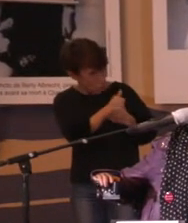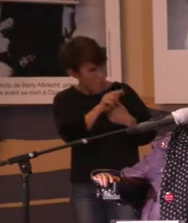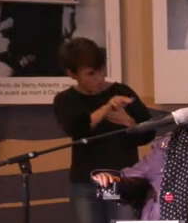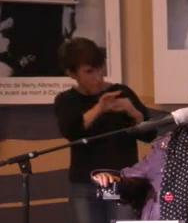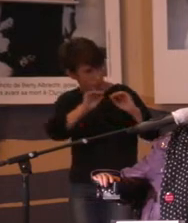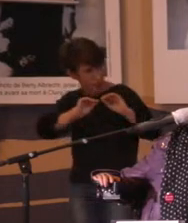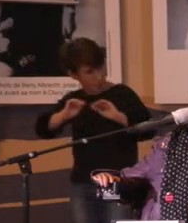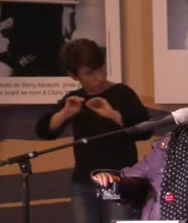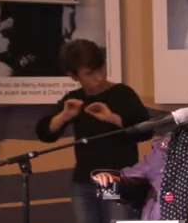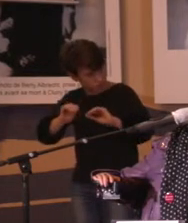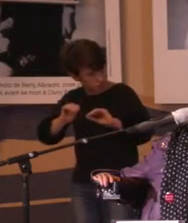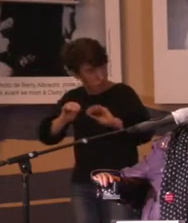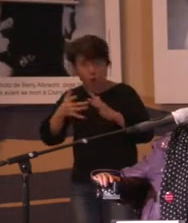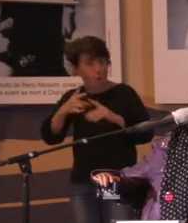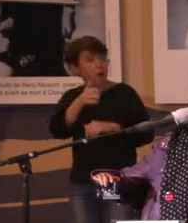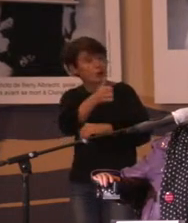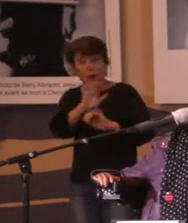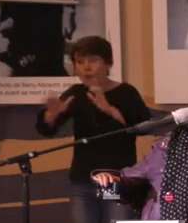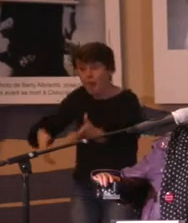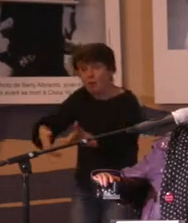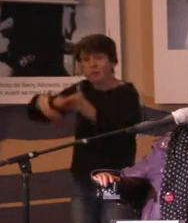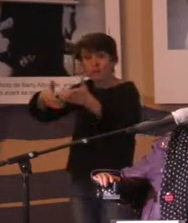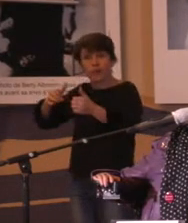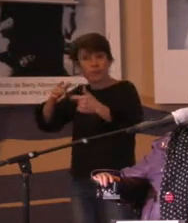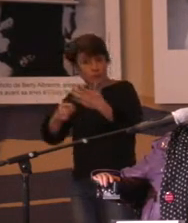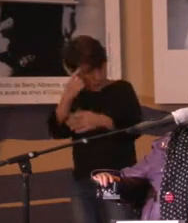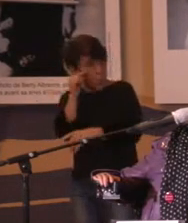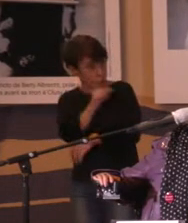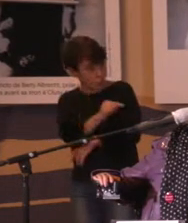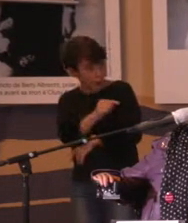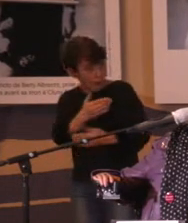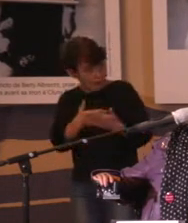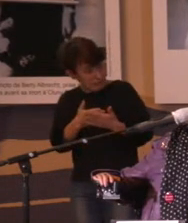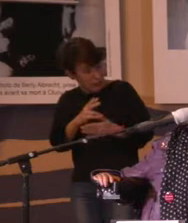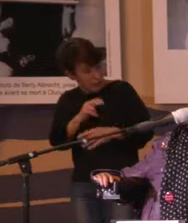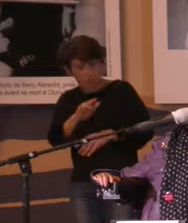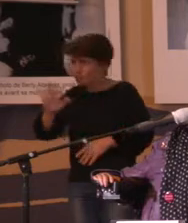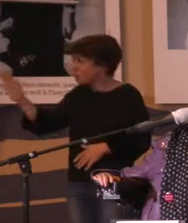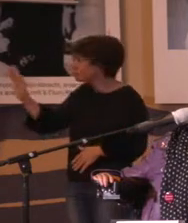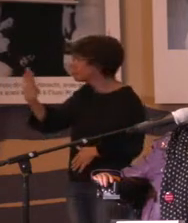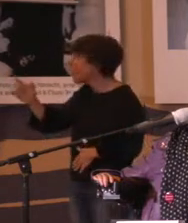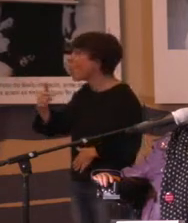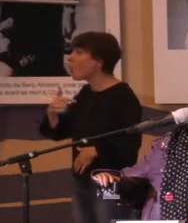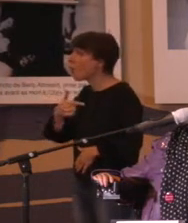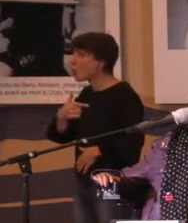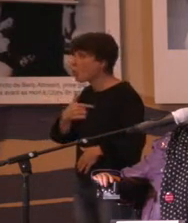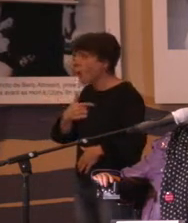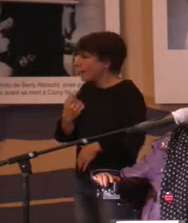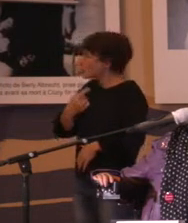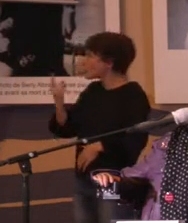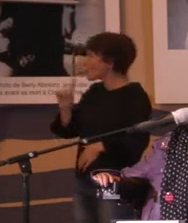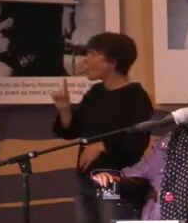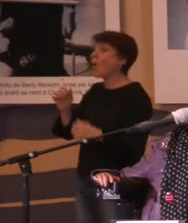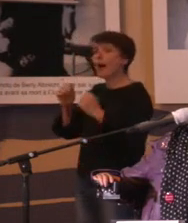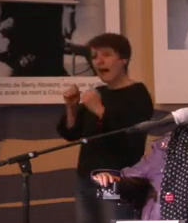si tu vas faire de la manutention, c'est trop risqué pour toi, tu vas tomber. Mais non, je suis pas tout seul, je